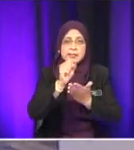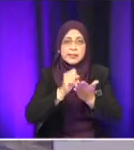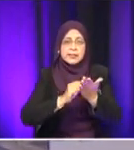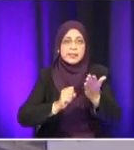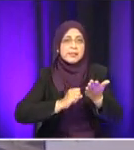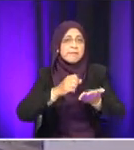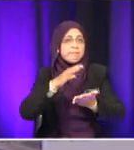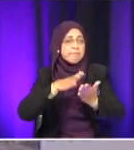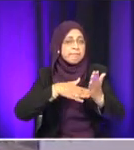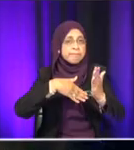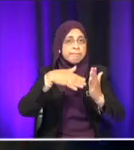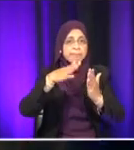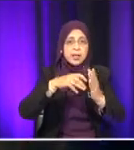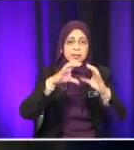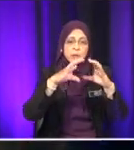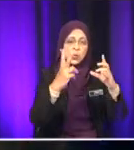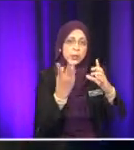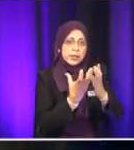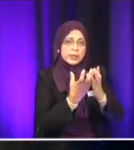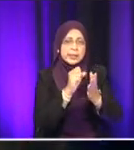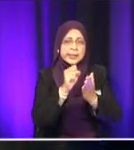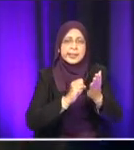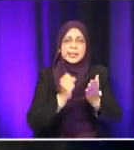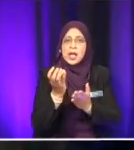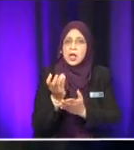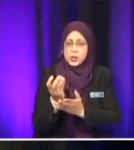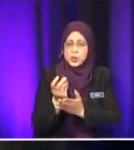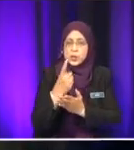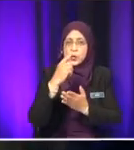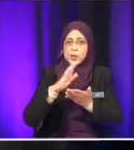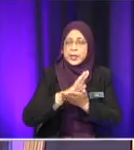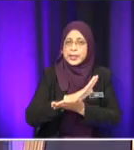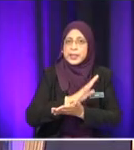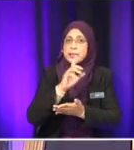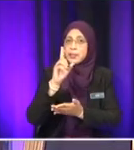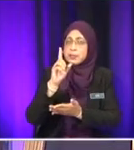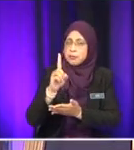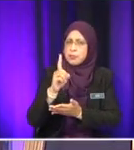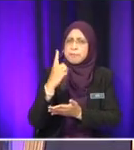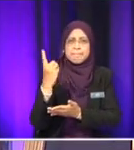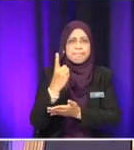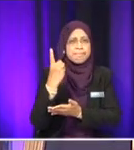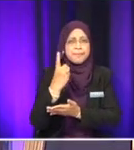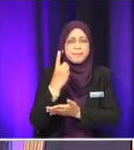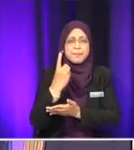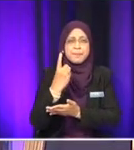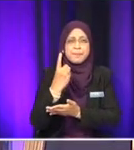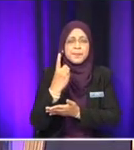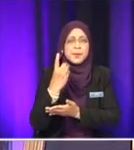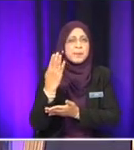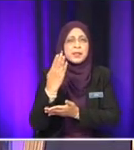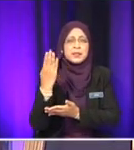komponen seni halus eh dimainnya untuk kertas 1 eh selalunya Oke